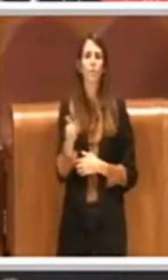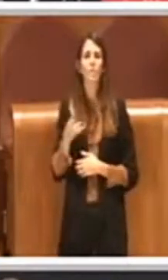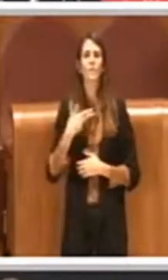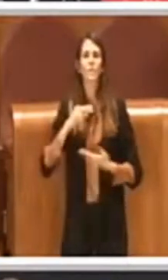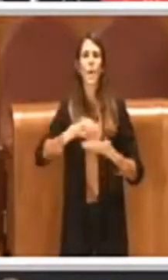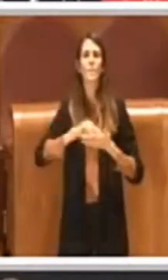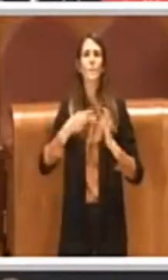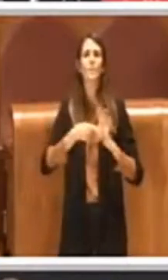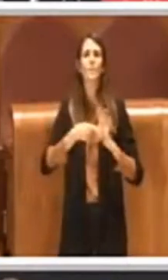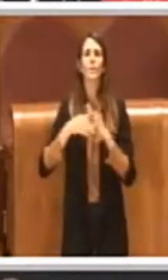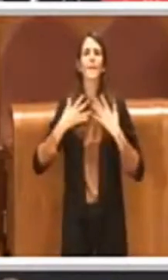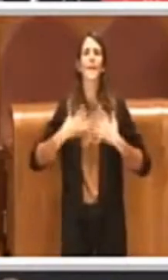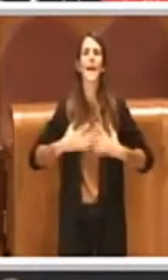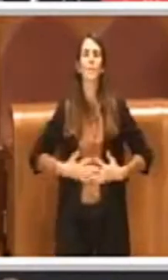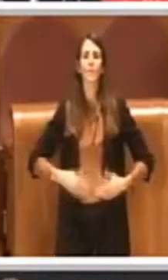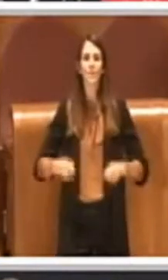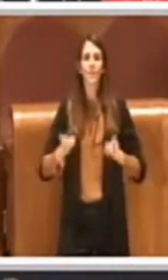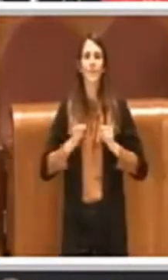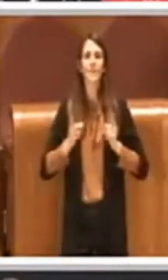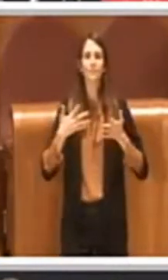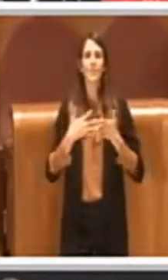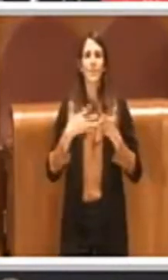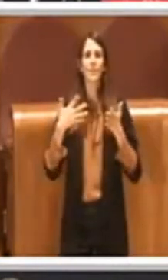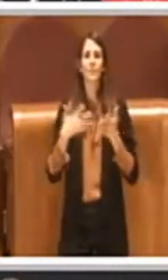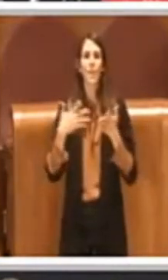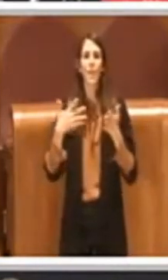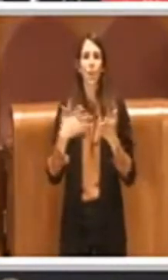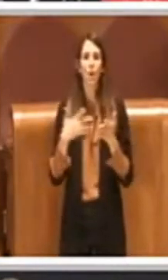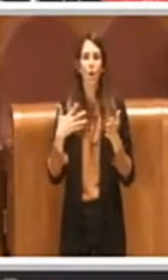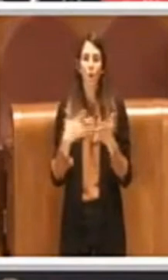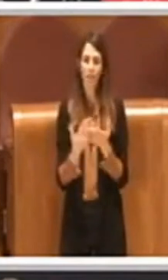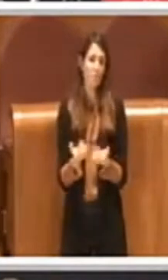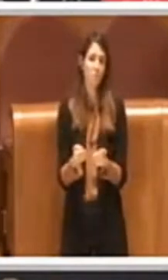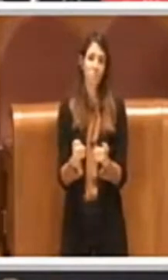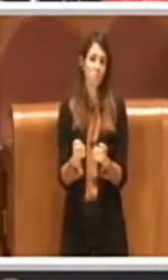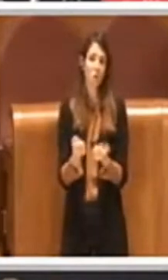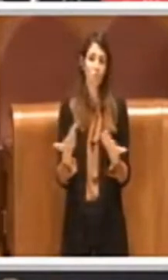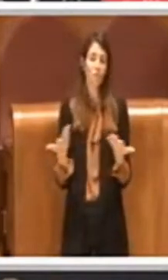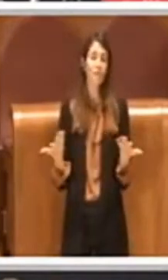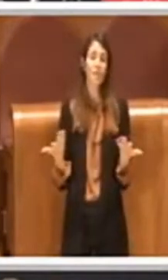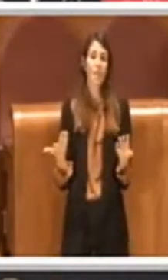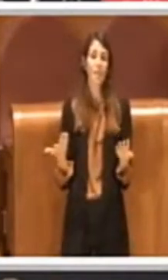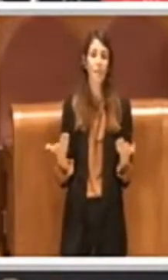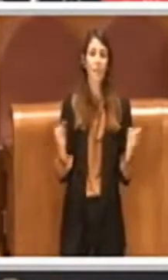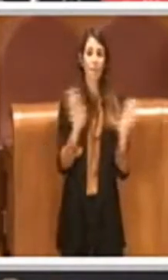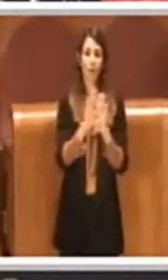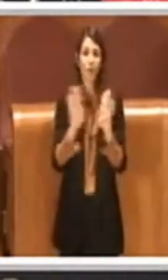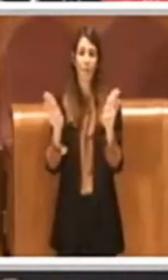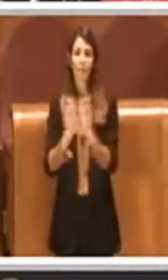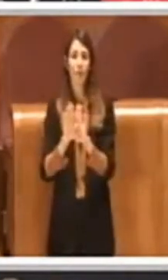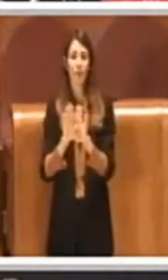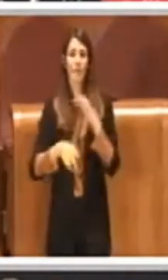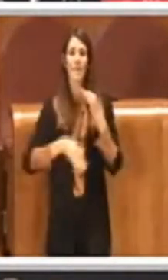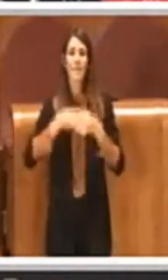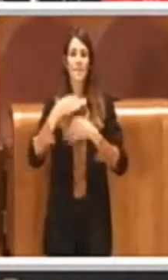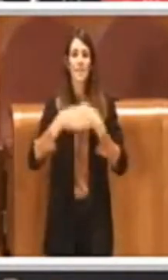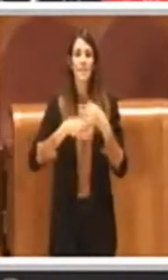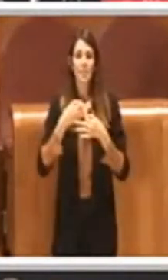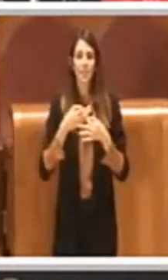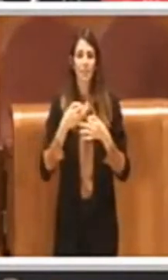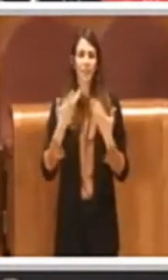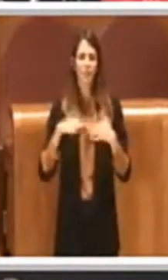date alcune difficoltà che c'erano oggettive al nel porta a porta che se sono state anche